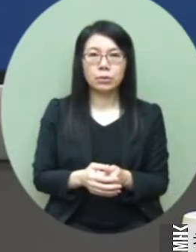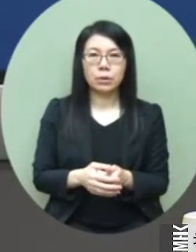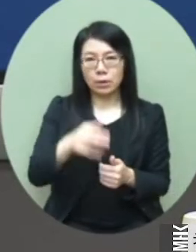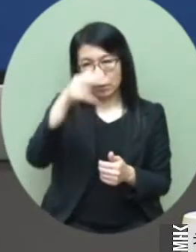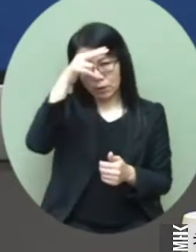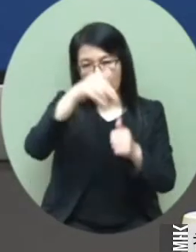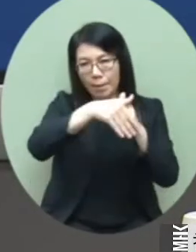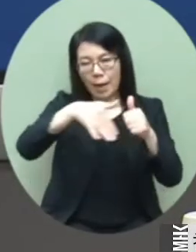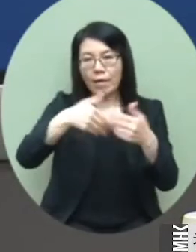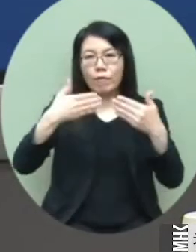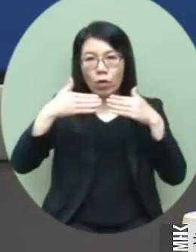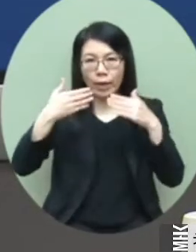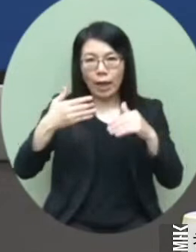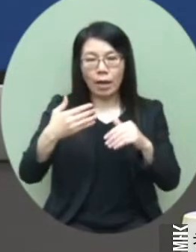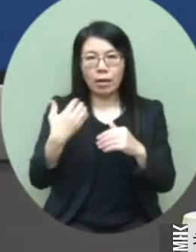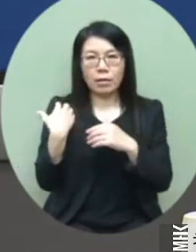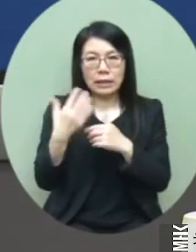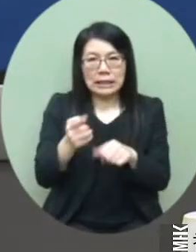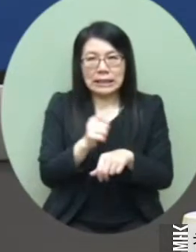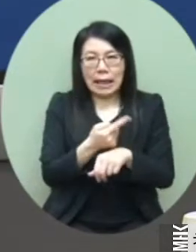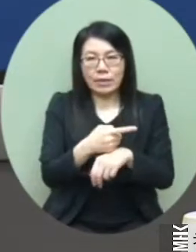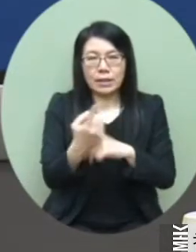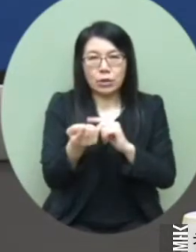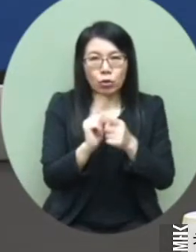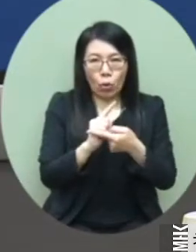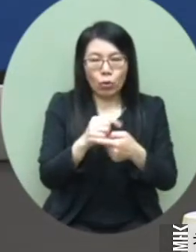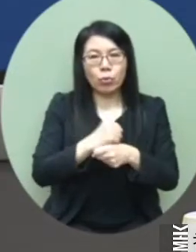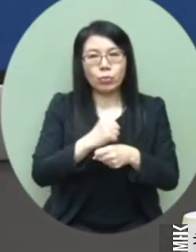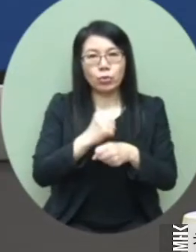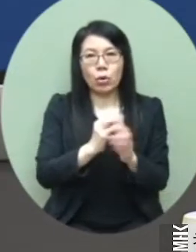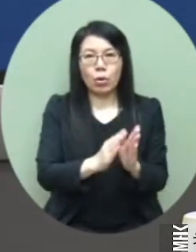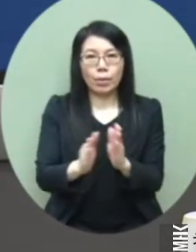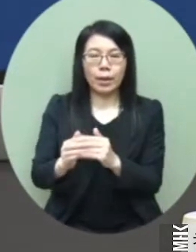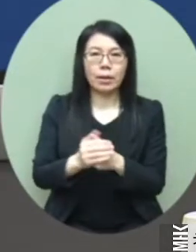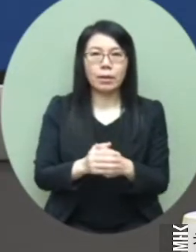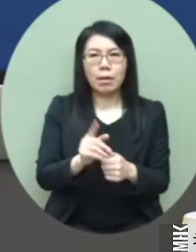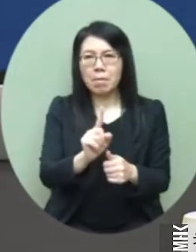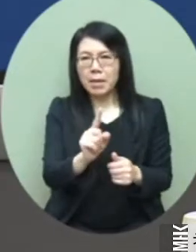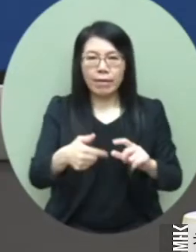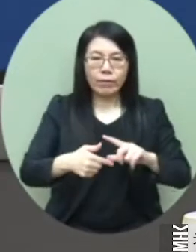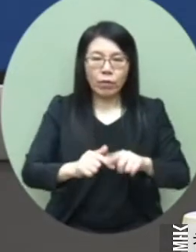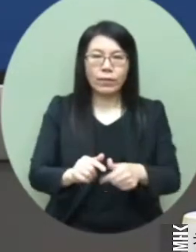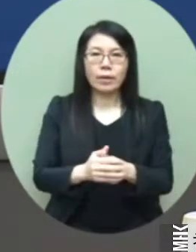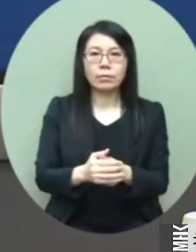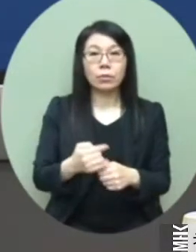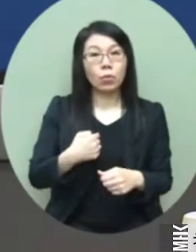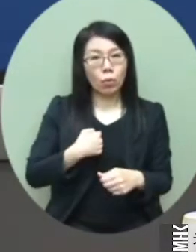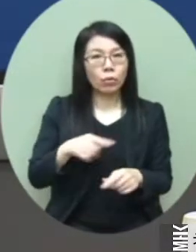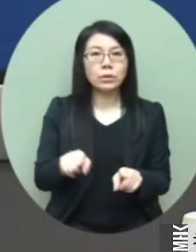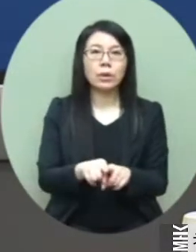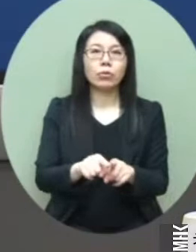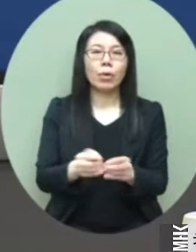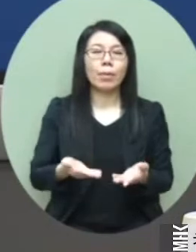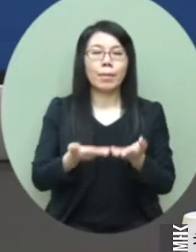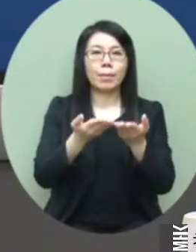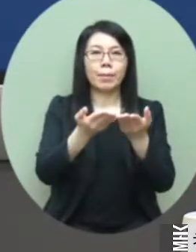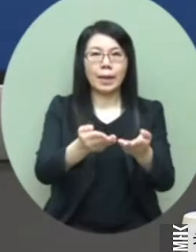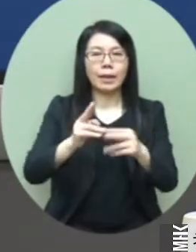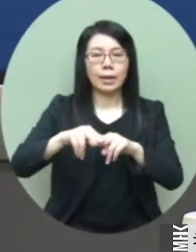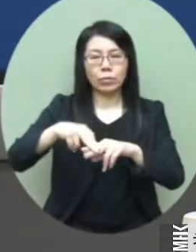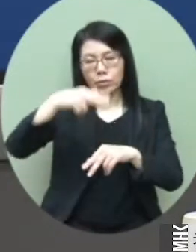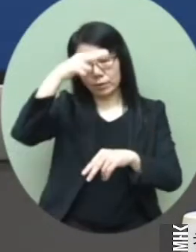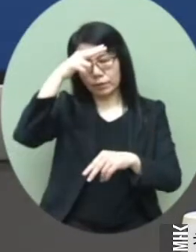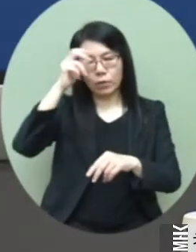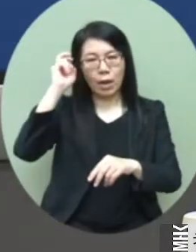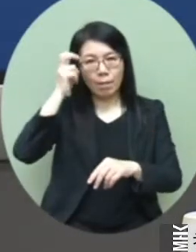局長放假署任嘅安排呢，採取邊一種嘅方法，我都係一併交咗俾中央人民